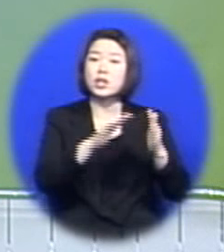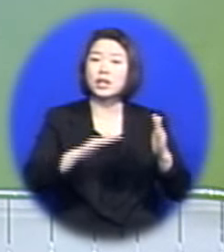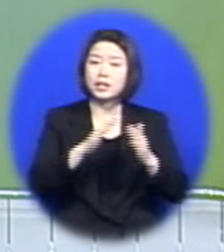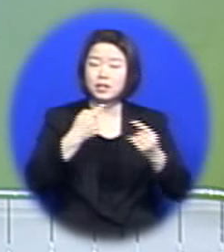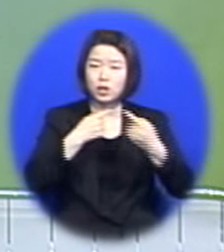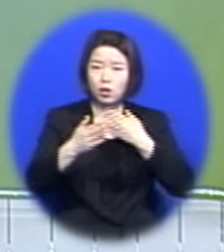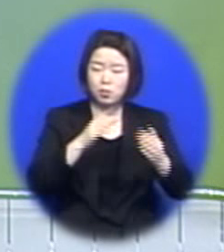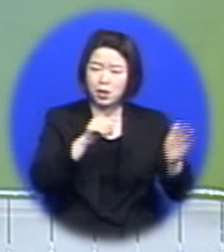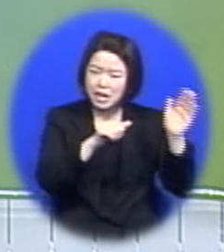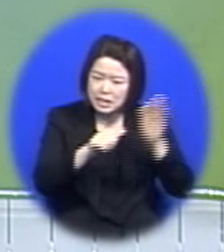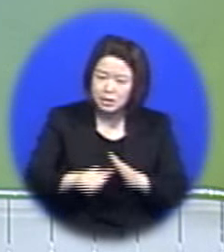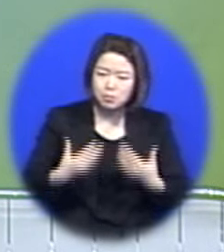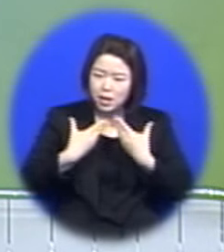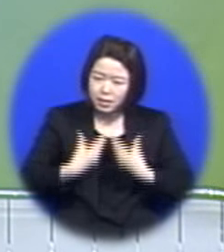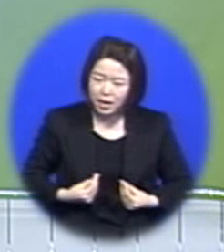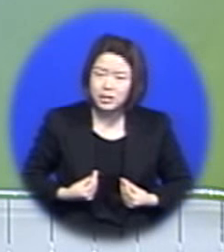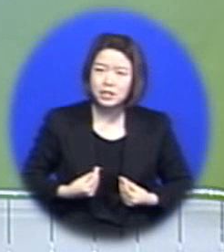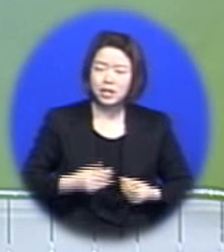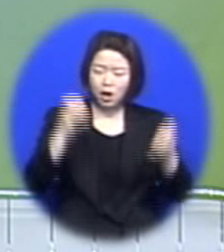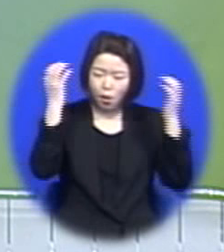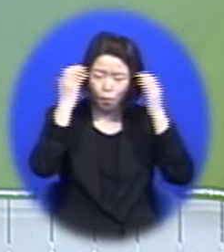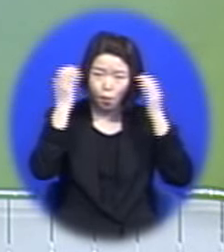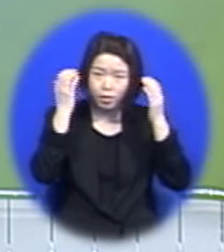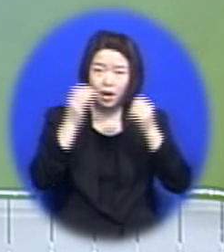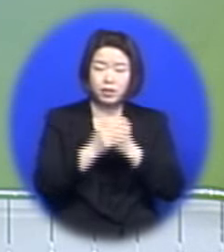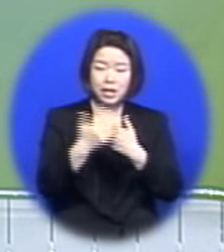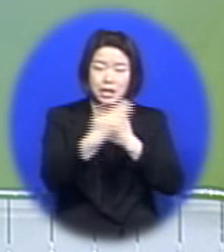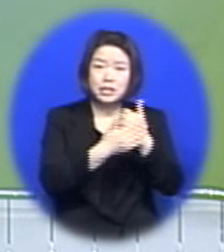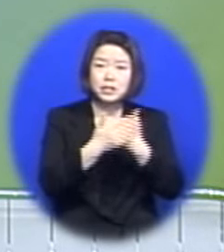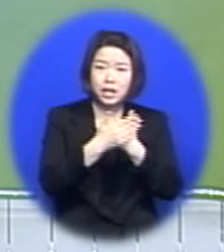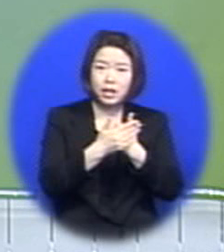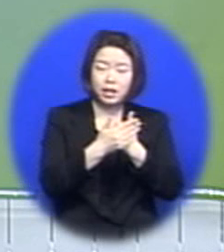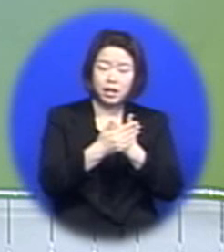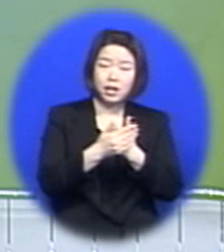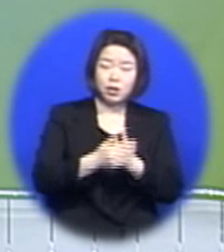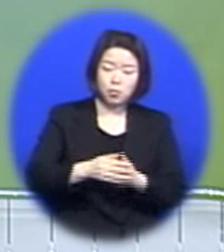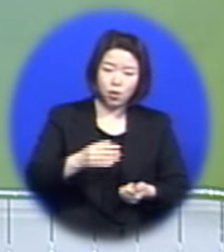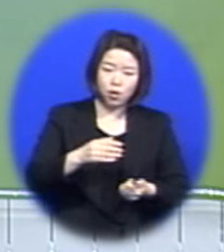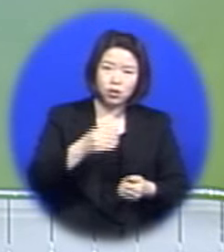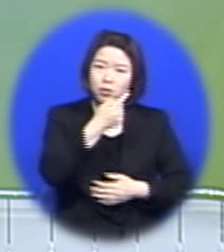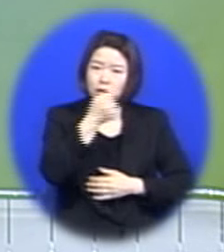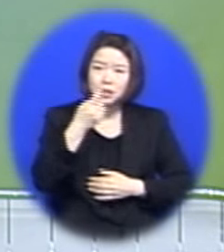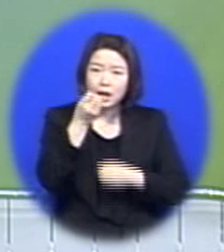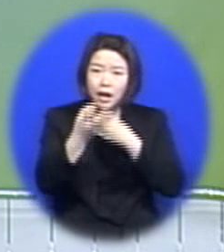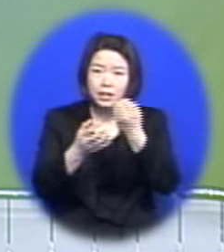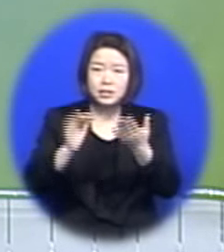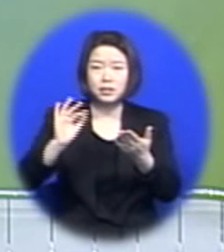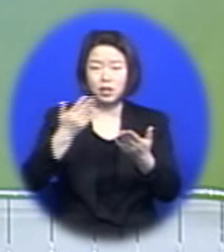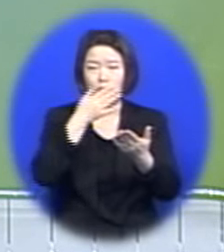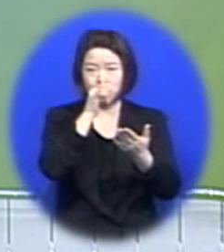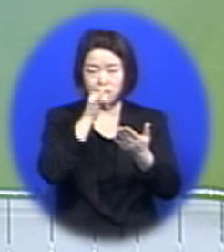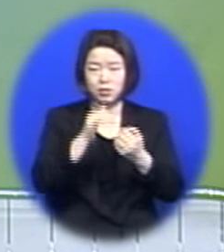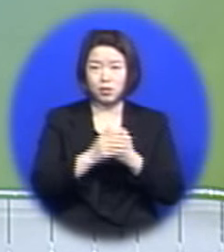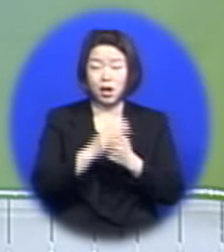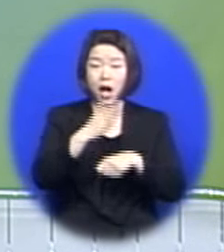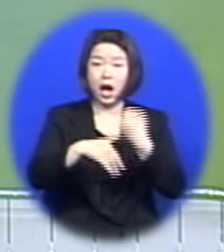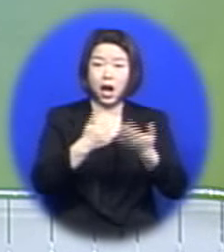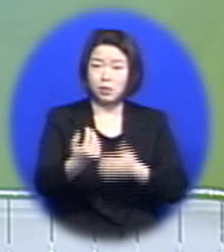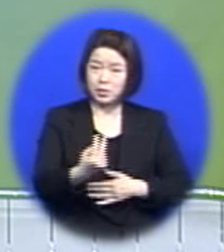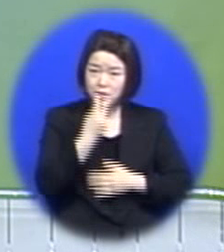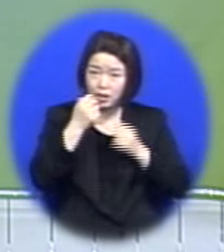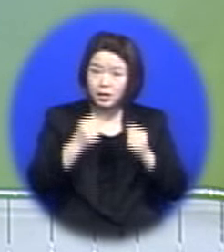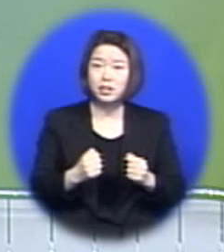실패와 낙심과 좌절과 고난이 은혜의 재료가 되고 있습니다. 하나님이